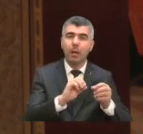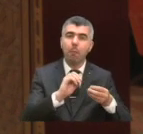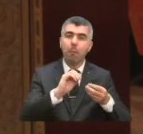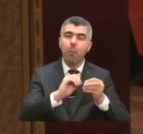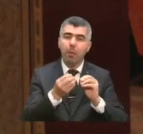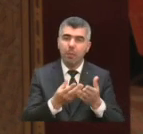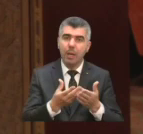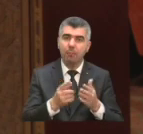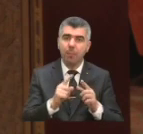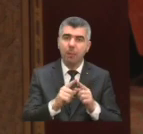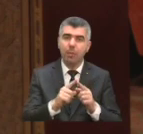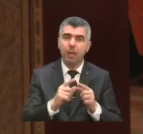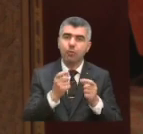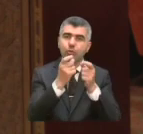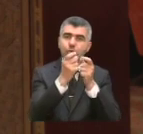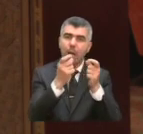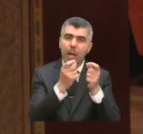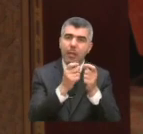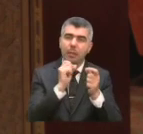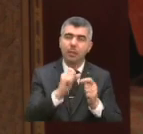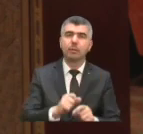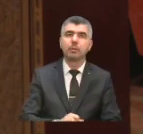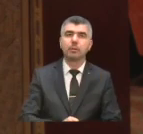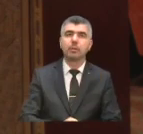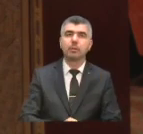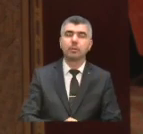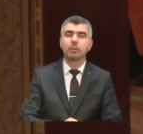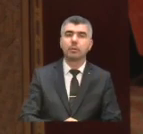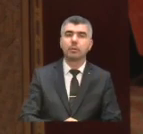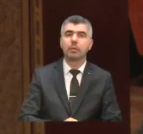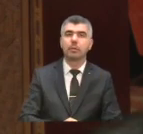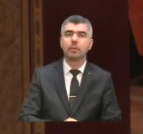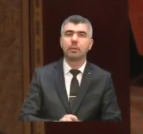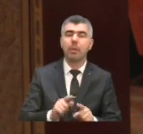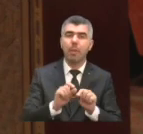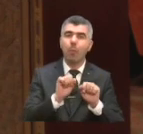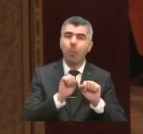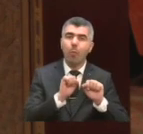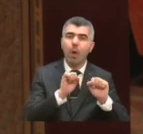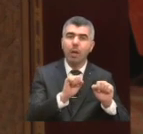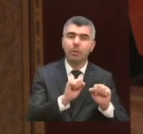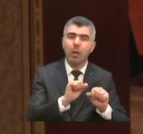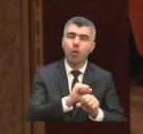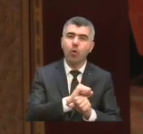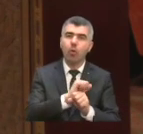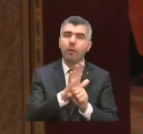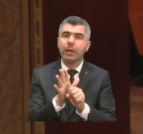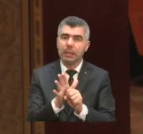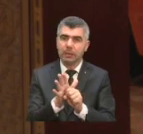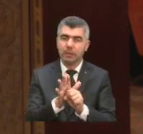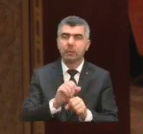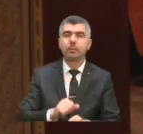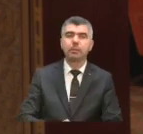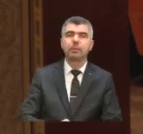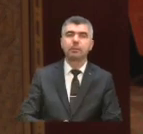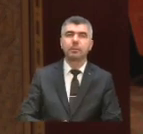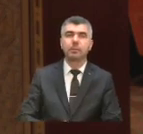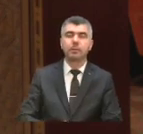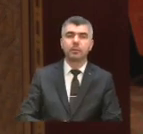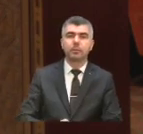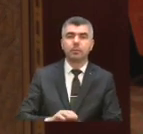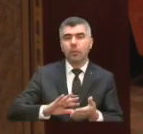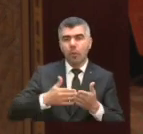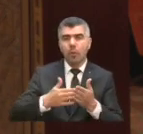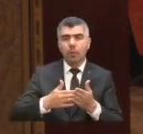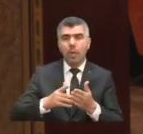عرفتها هذا النوع المقاولات في إطار المواجهة نتاع تحديات كوفيد 19، فتم وضع مجموعة